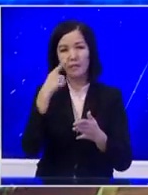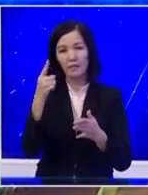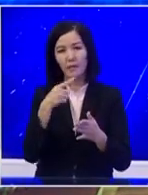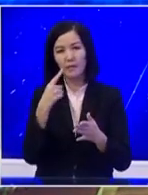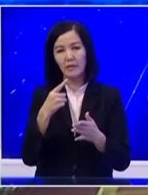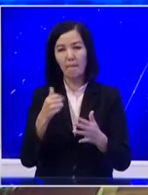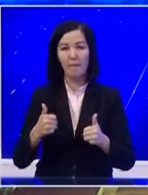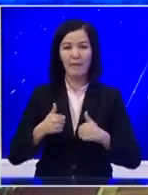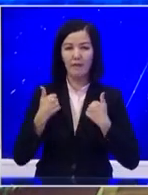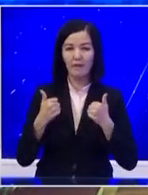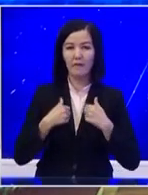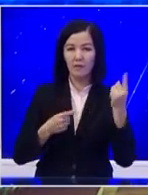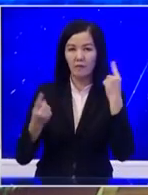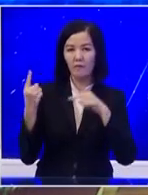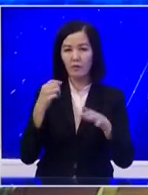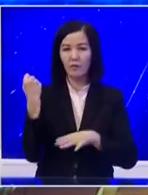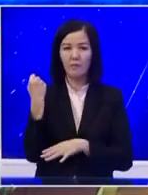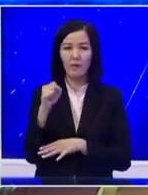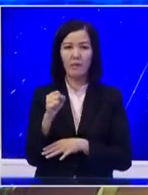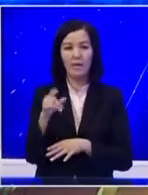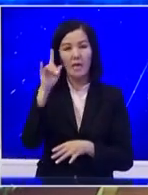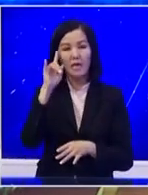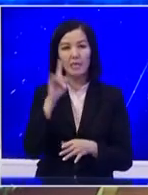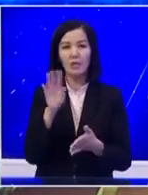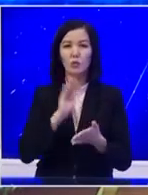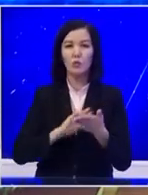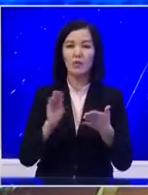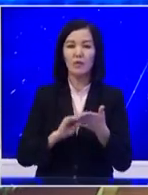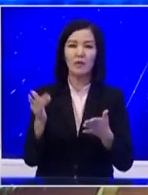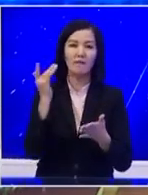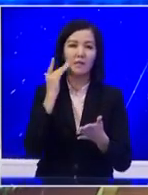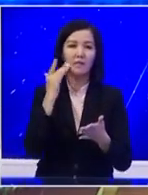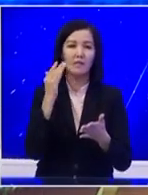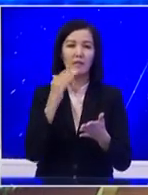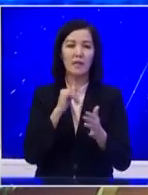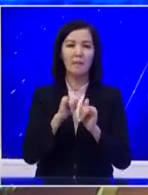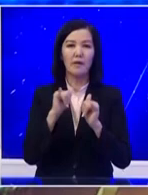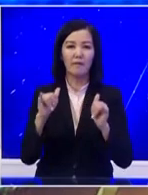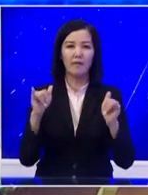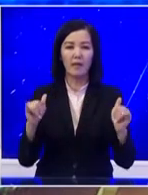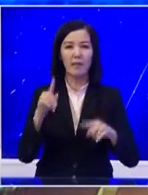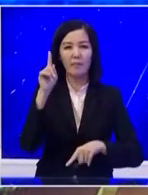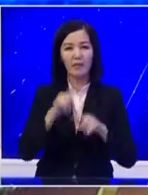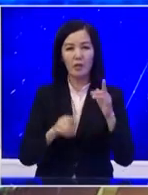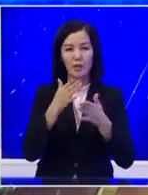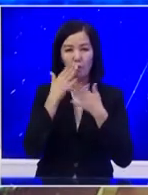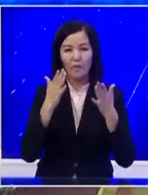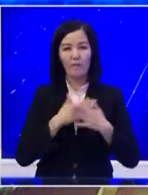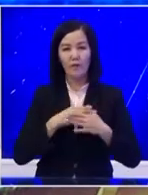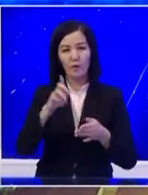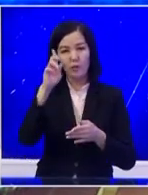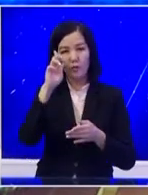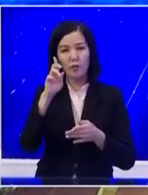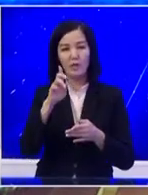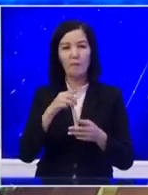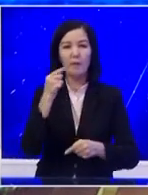нескончаемой мотивации, творческих побед. Казахстанская журналистика всегда продвигала ценности патриотизма и любви к родине. Нынешнее